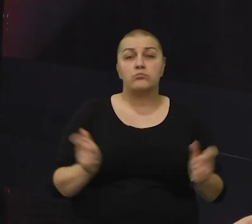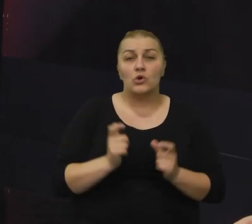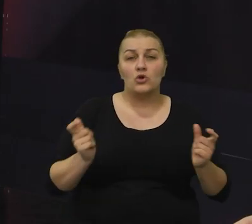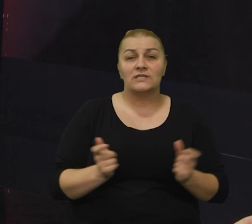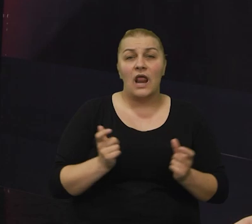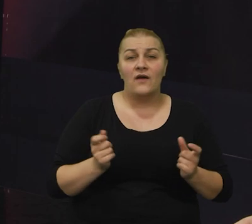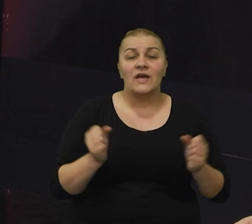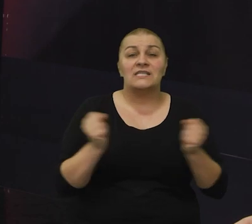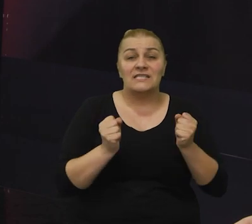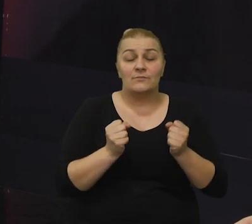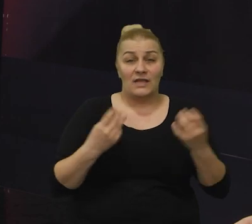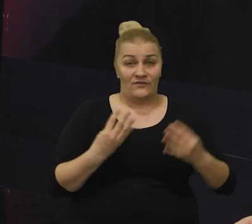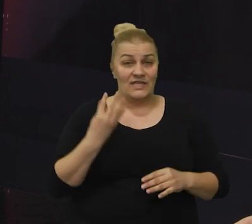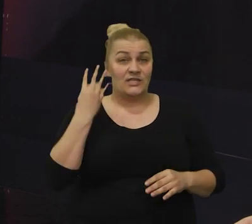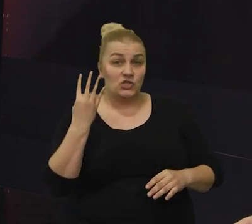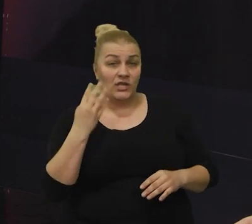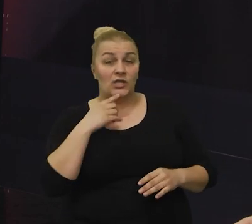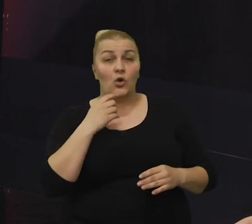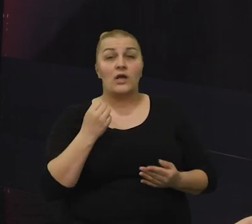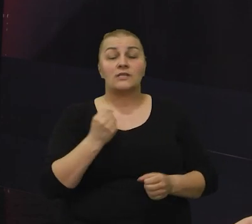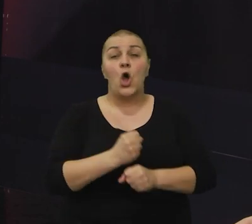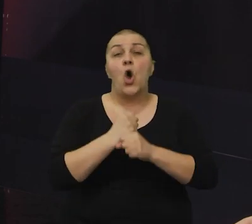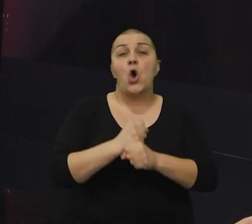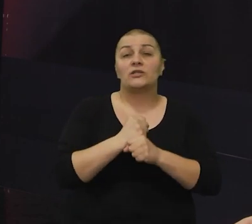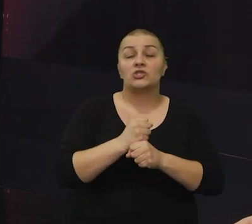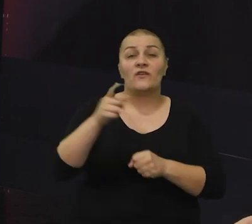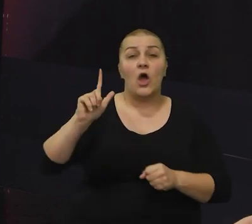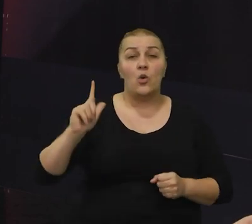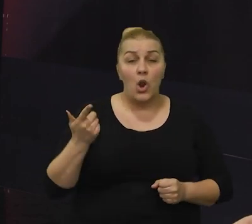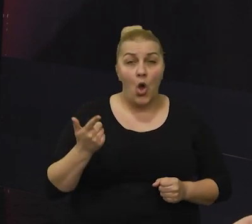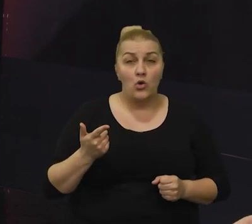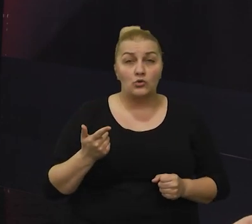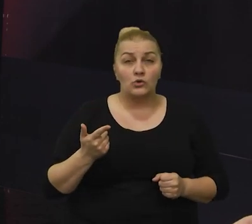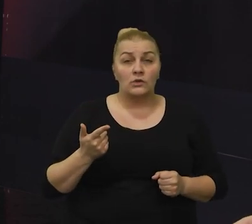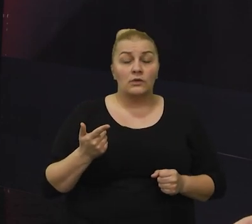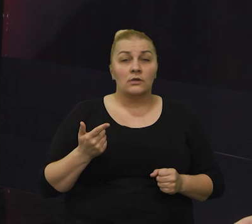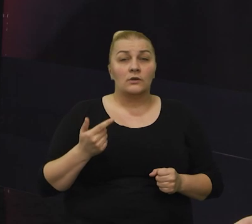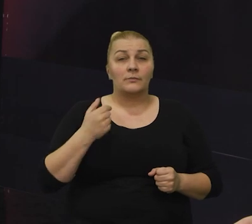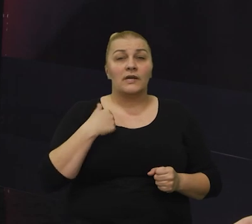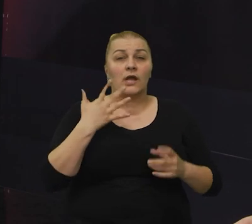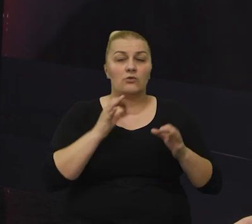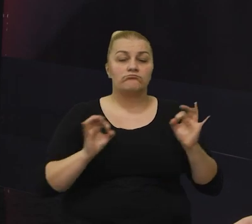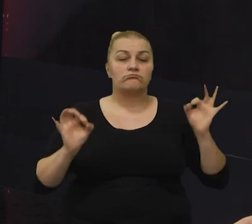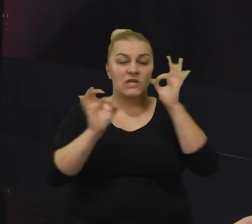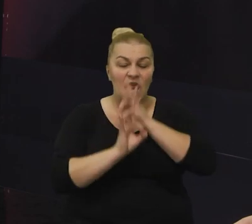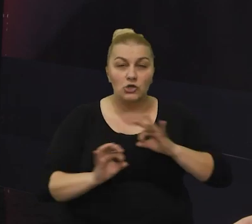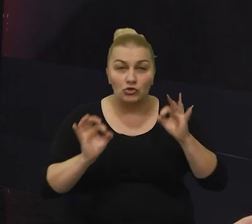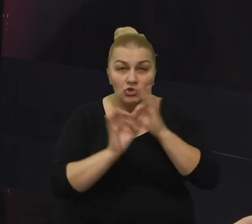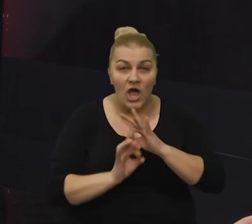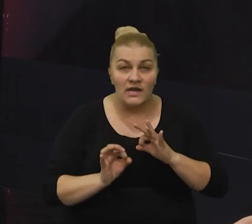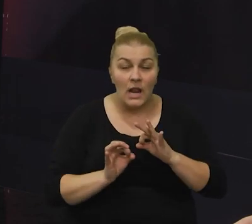proslava Zime 94. koja se održala u Loru izuzetno me